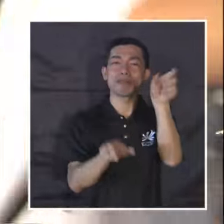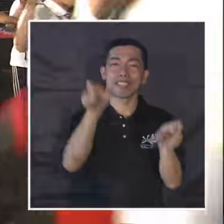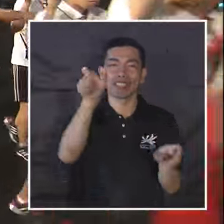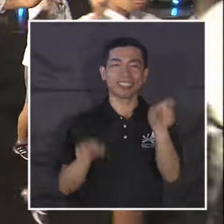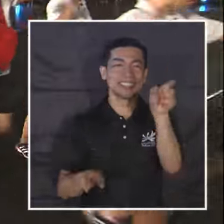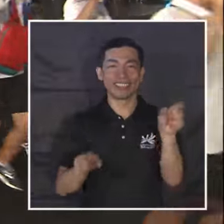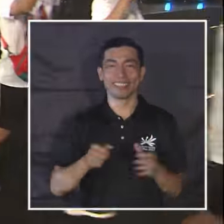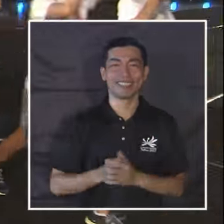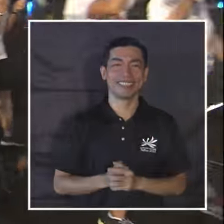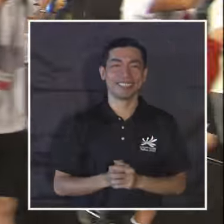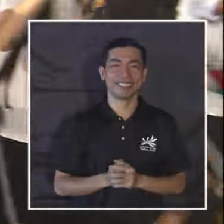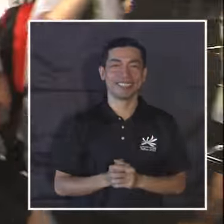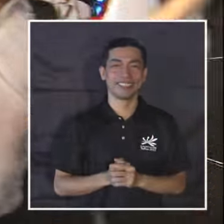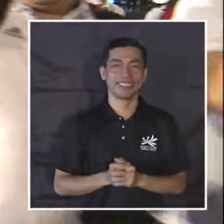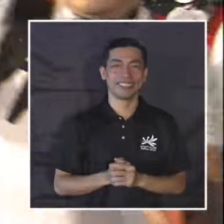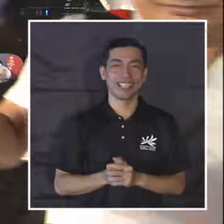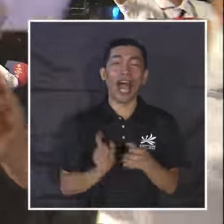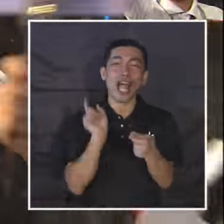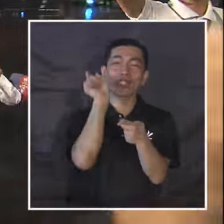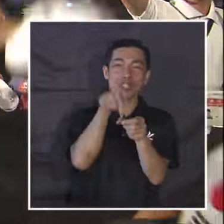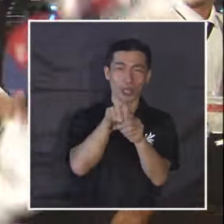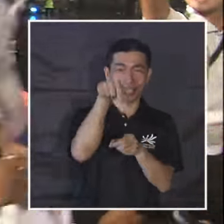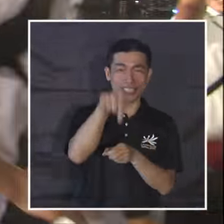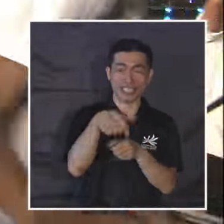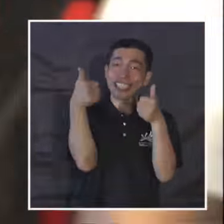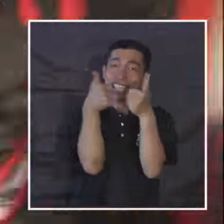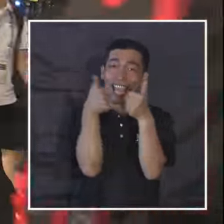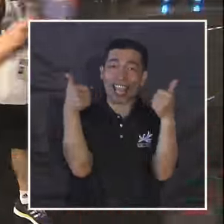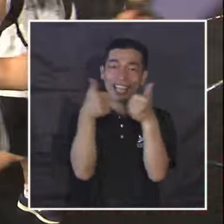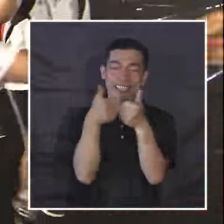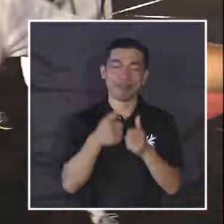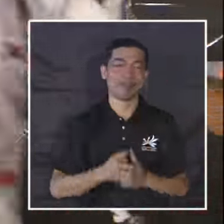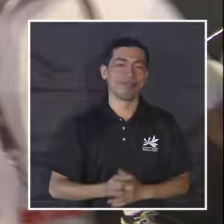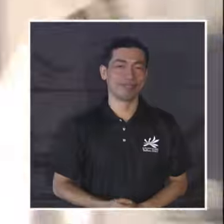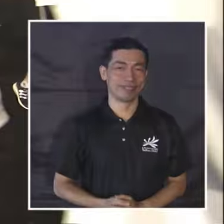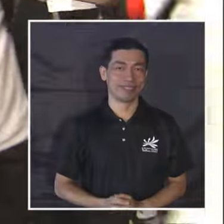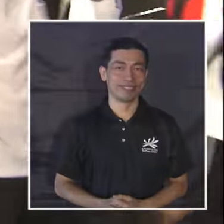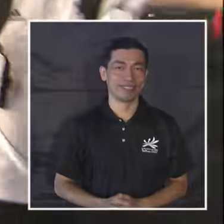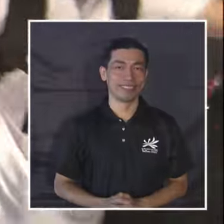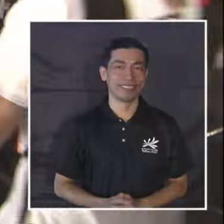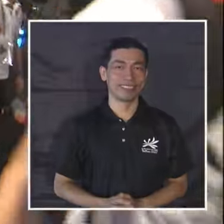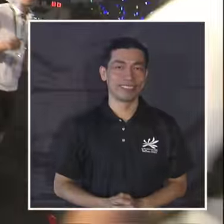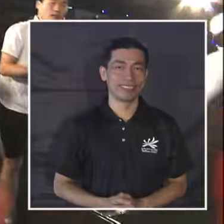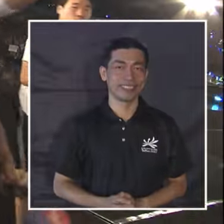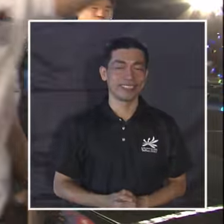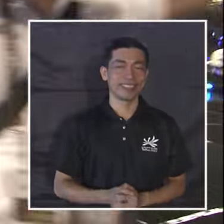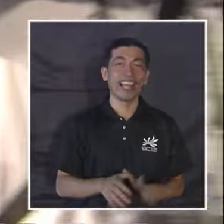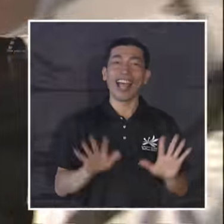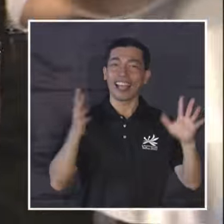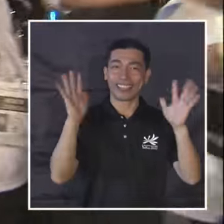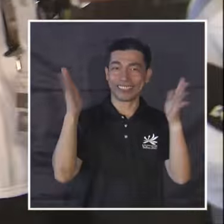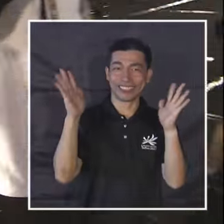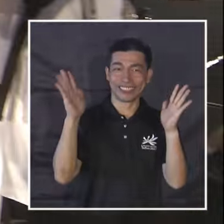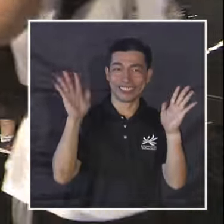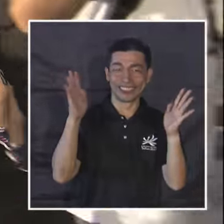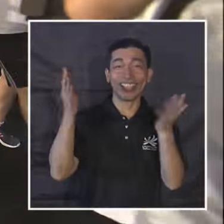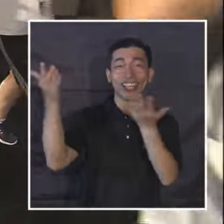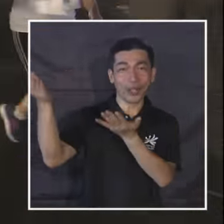参加这一次的盛会，大家是不是再给韩国代表队热情的掌声？